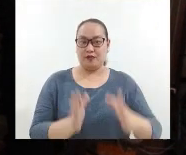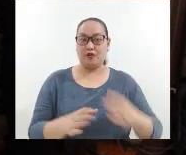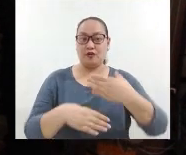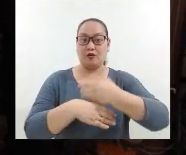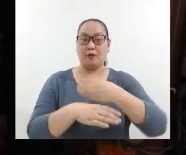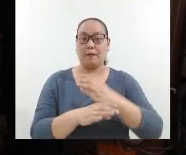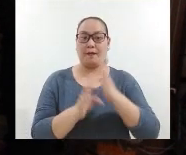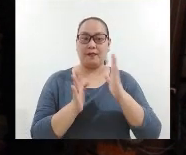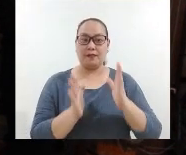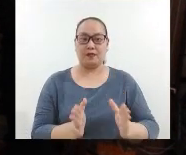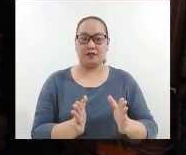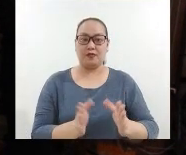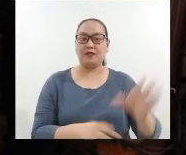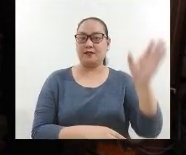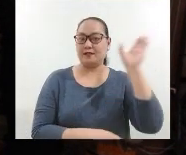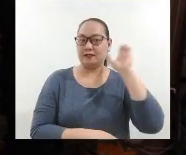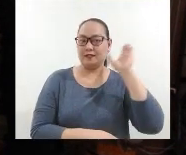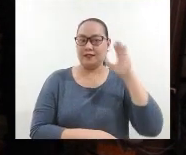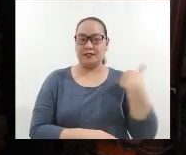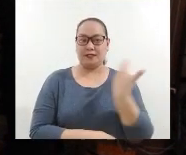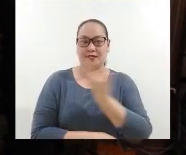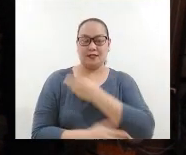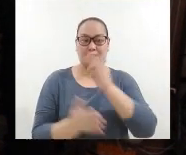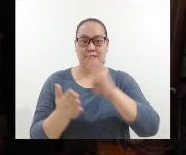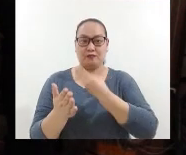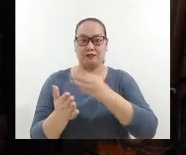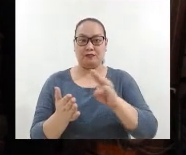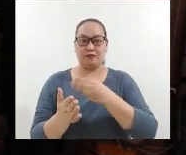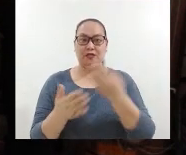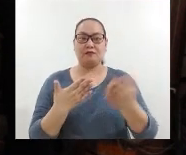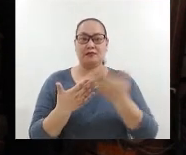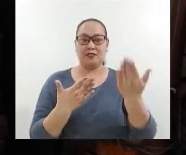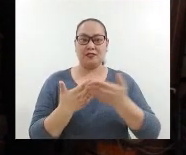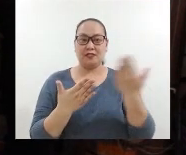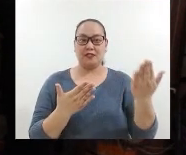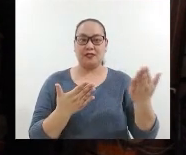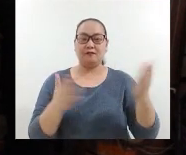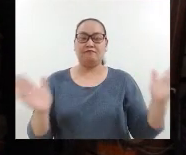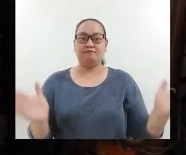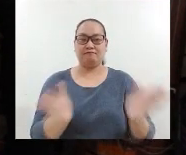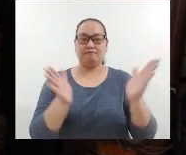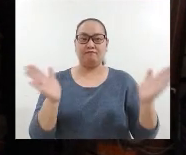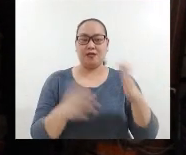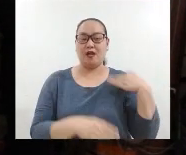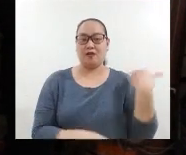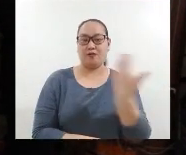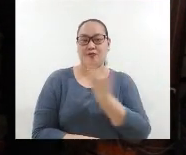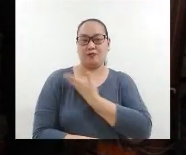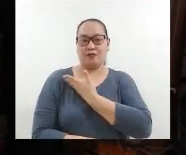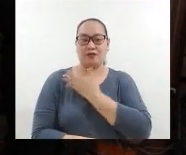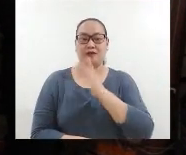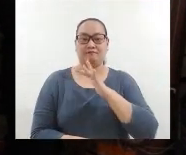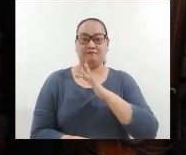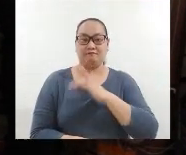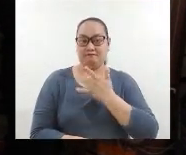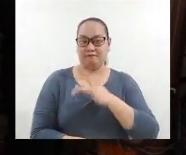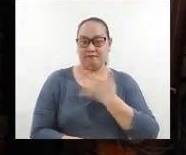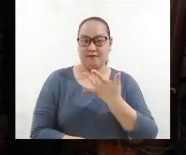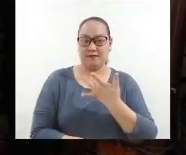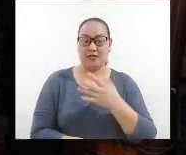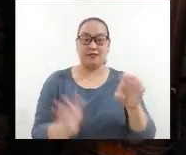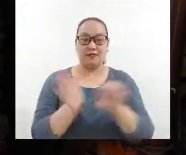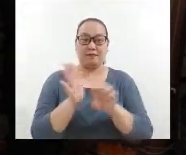Habang naririnig natin ang musika, madaling itong naihikayat ang ating damdamin. Tulad na lamang ng musikang